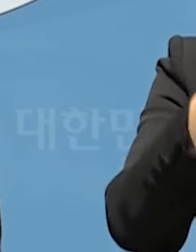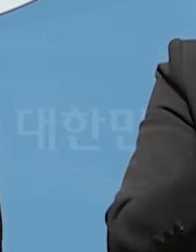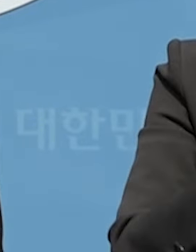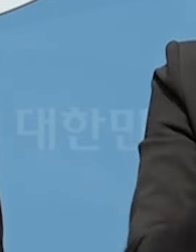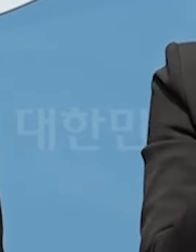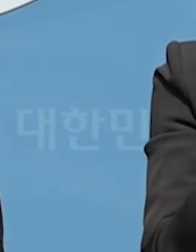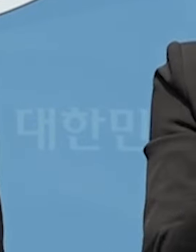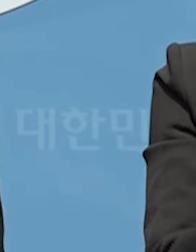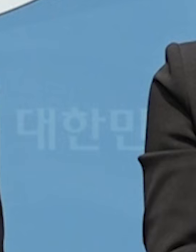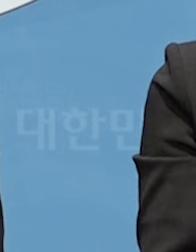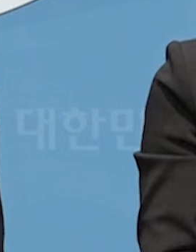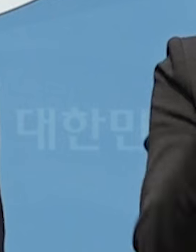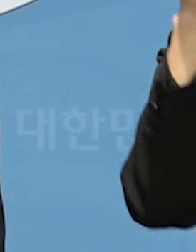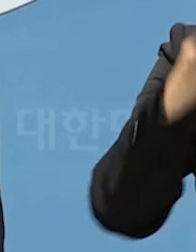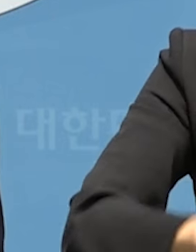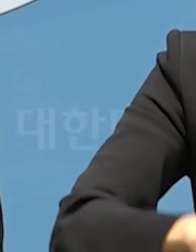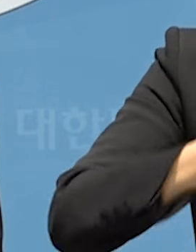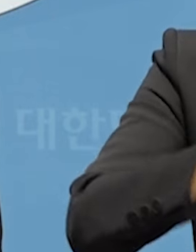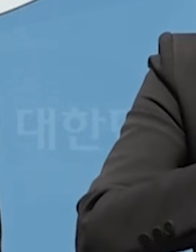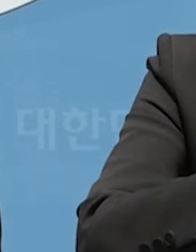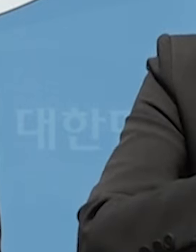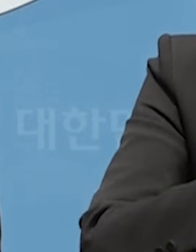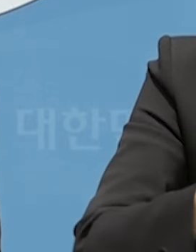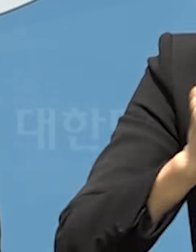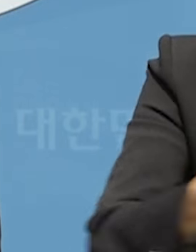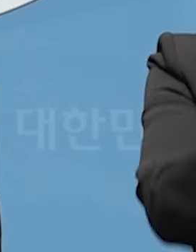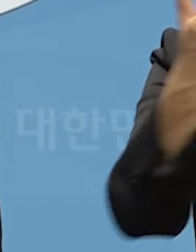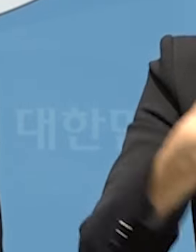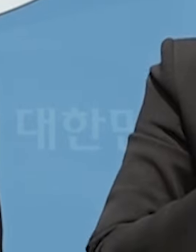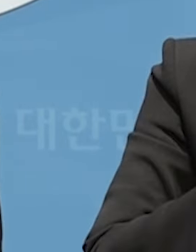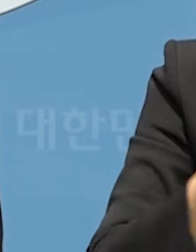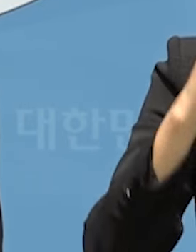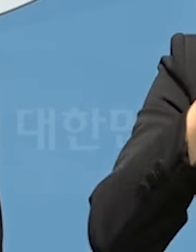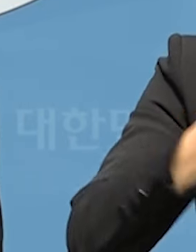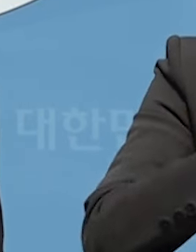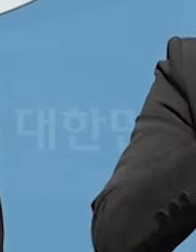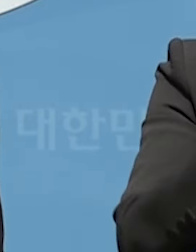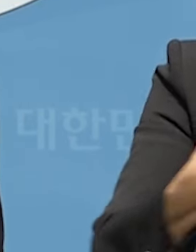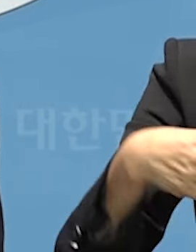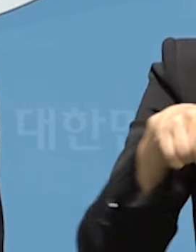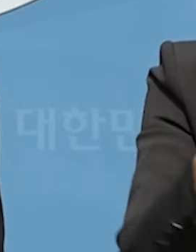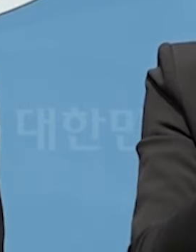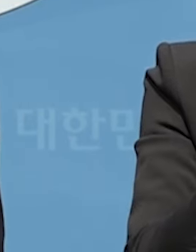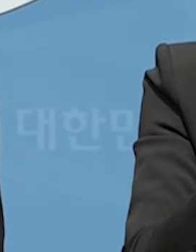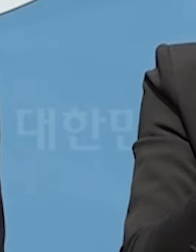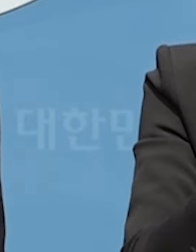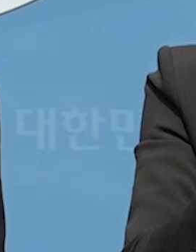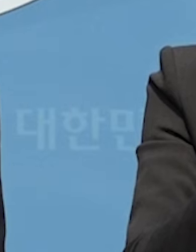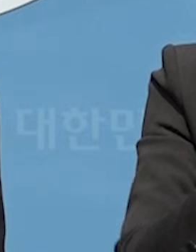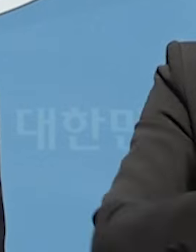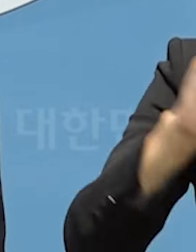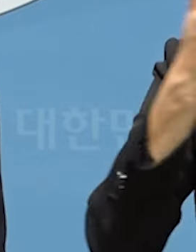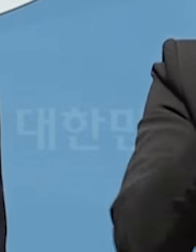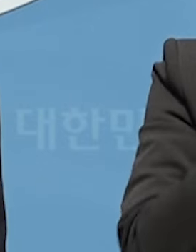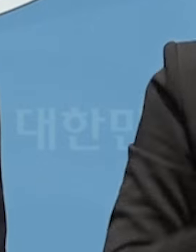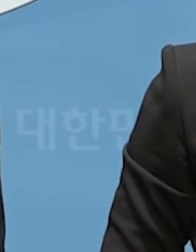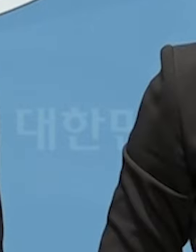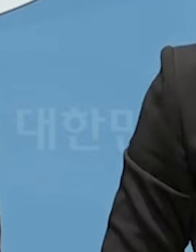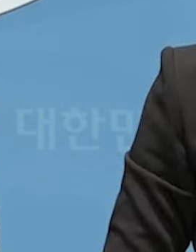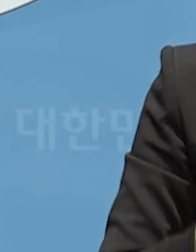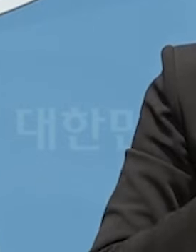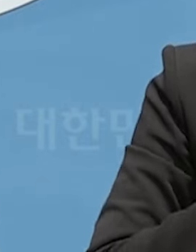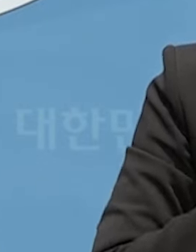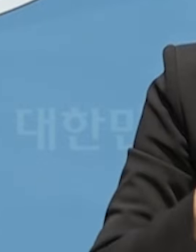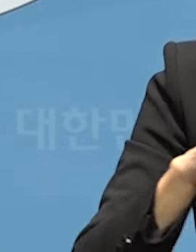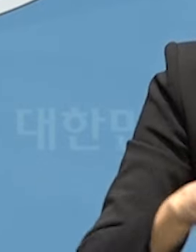개정안이 조속히 통과되어 국민의 주거안정에 기여할 수 있기를니다 저 이석은 이번